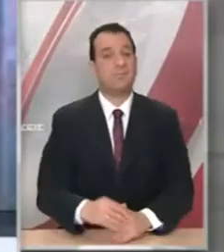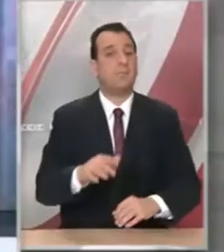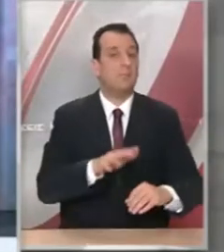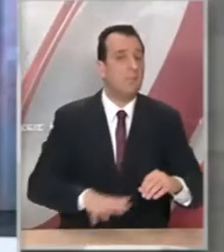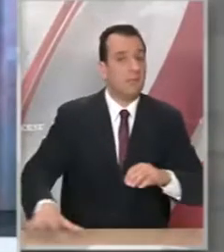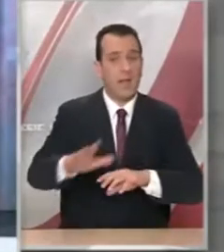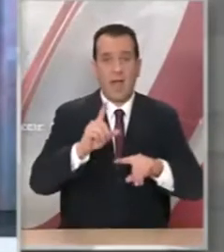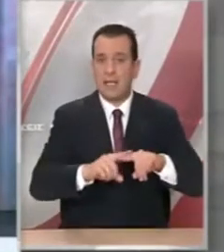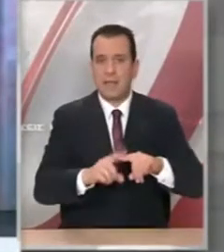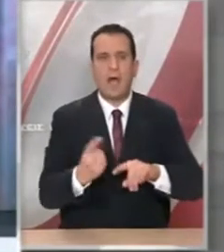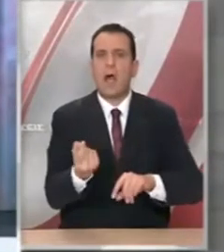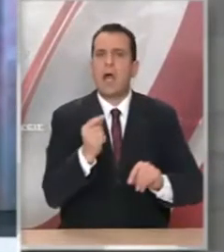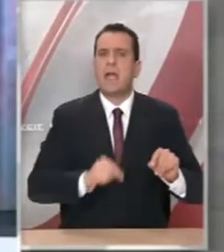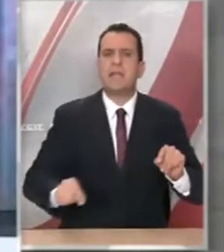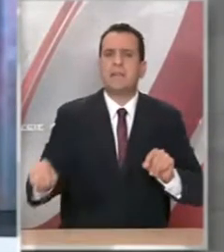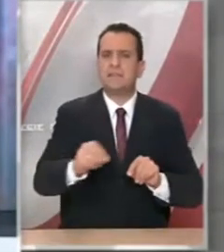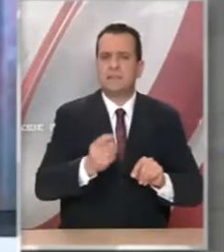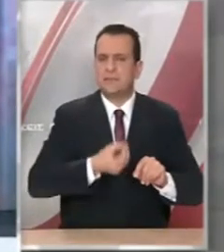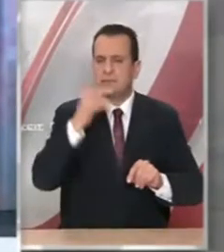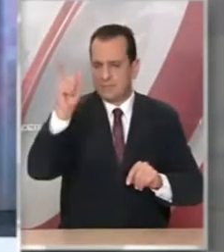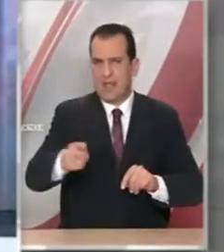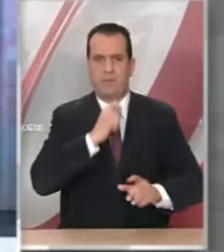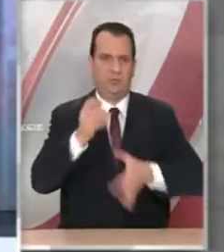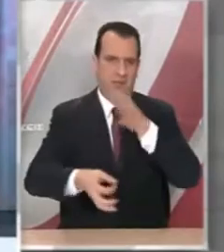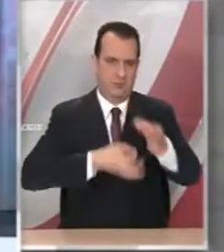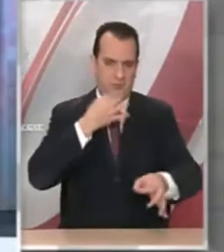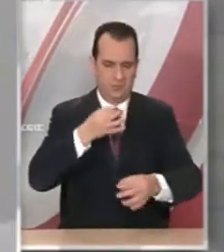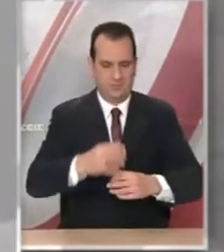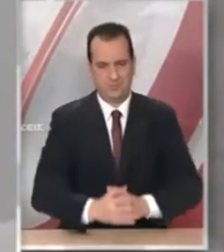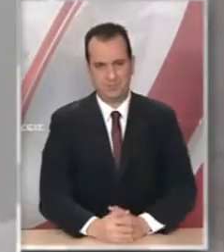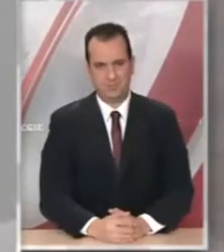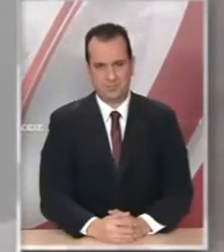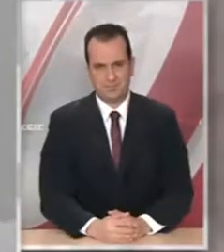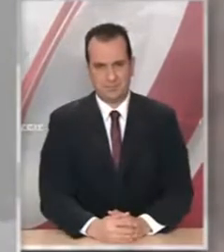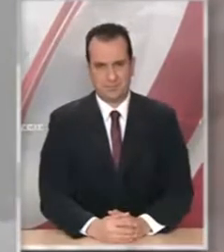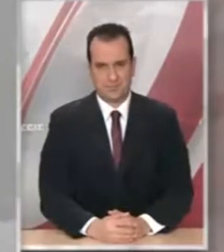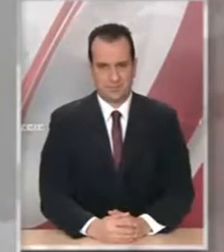Πάμε τώρα να δούμε ειδήσεις από την ελληνική περιφέρεια με την Τασούλα Παπα-Νικολάου.